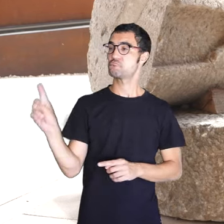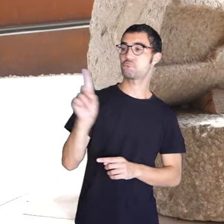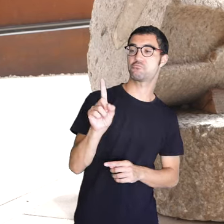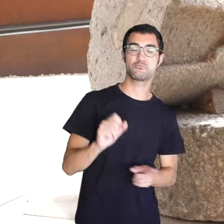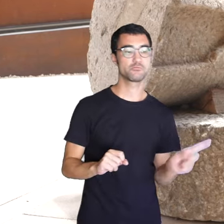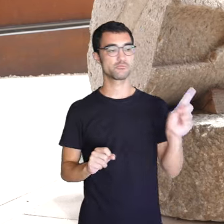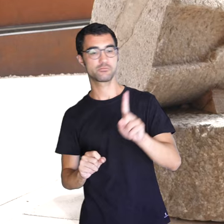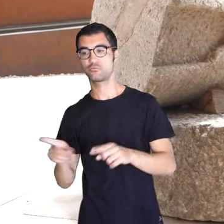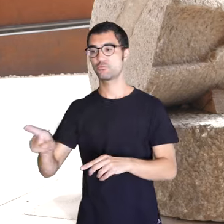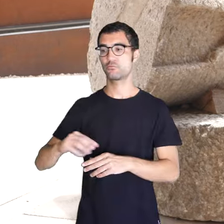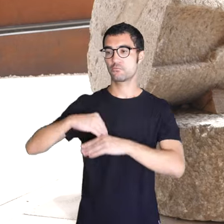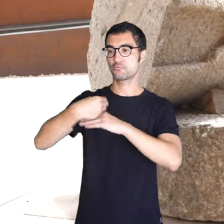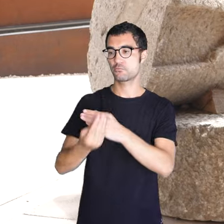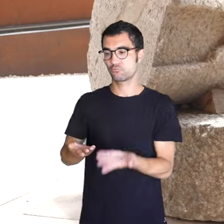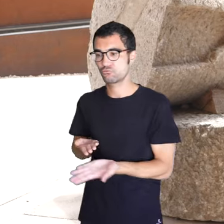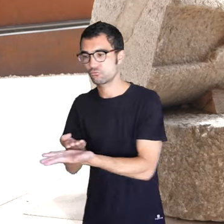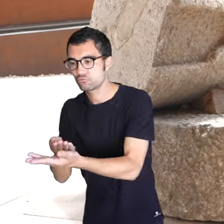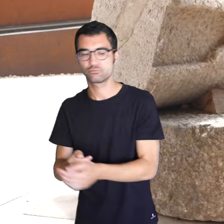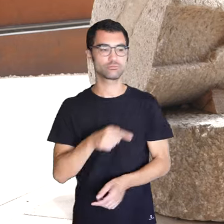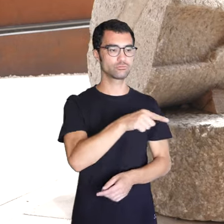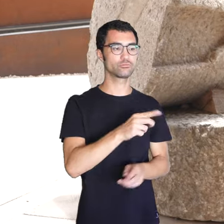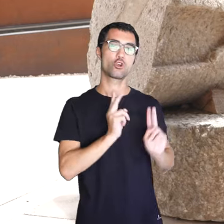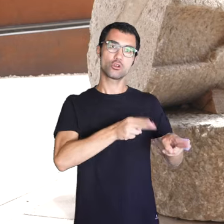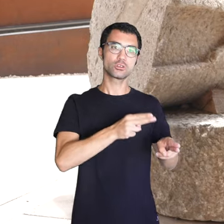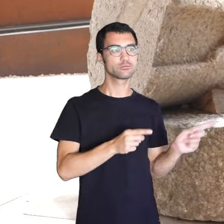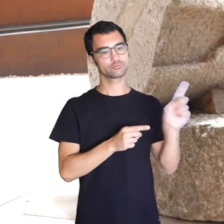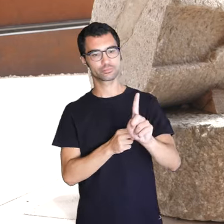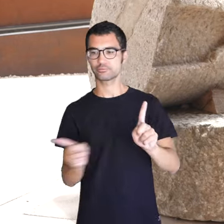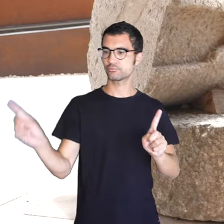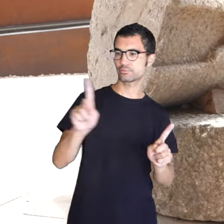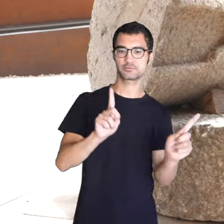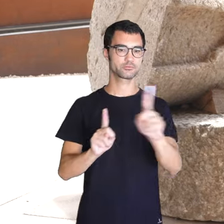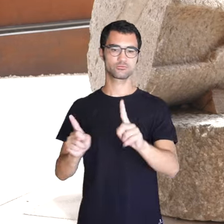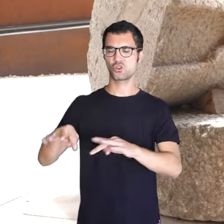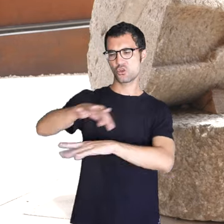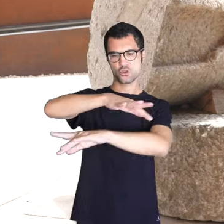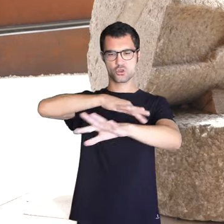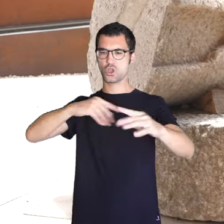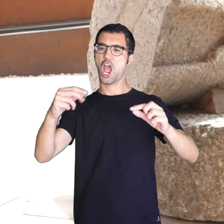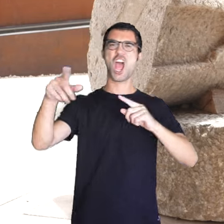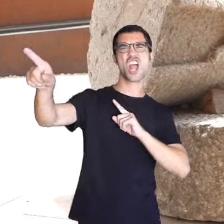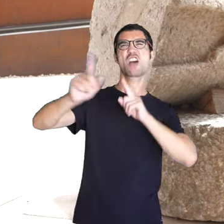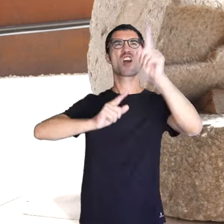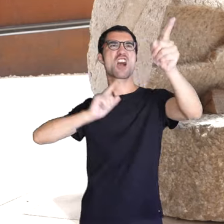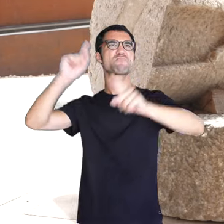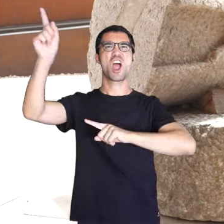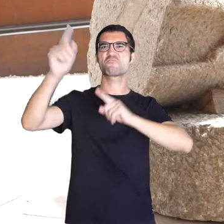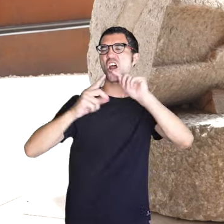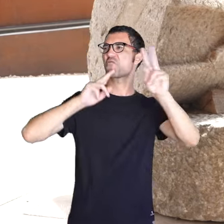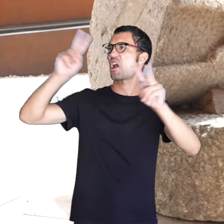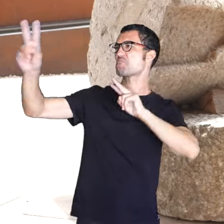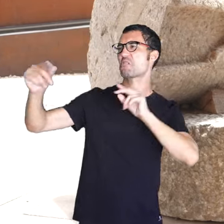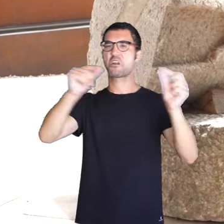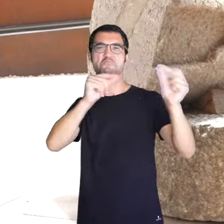qualque hoteler, altres empresaris, i allà se discutia de